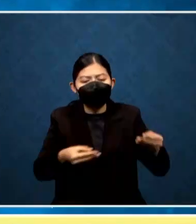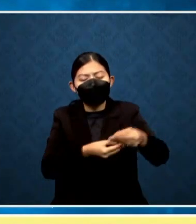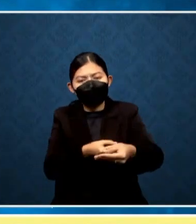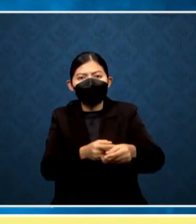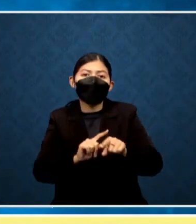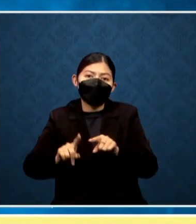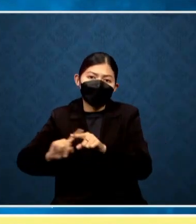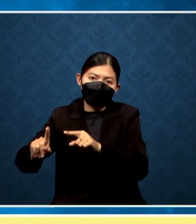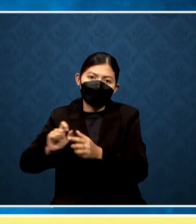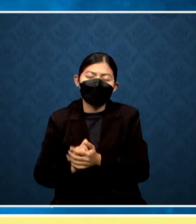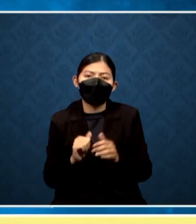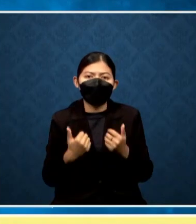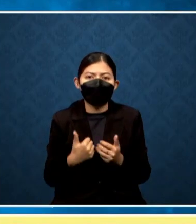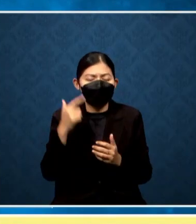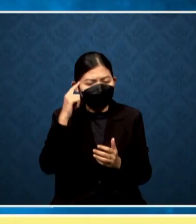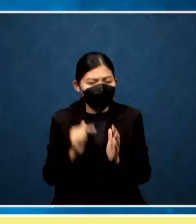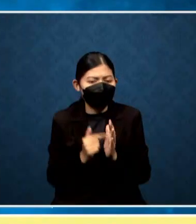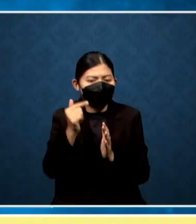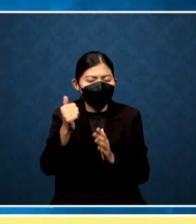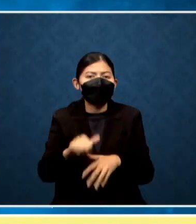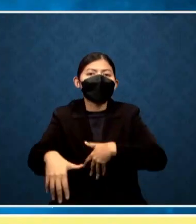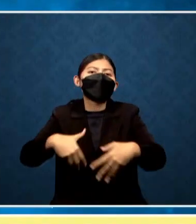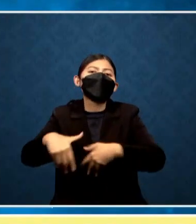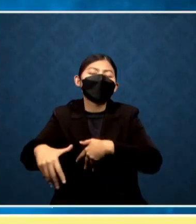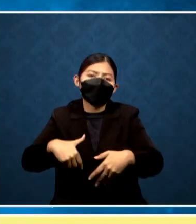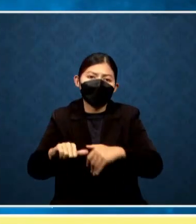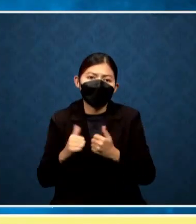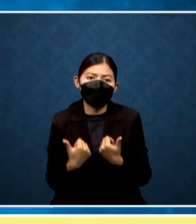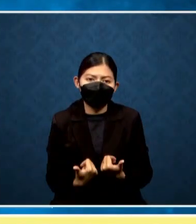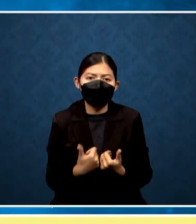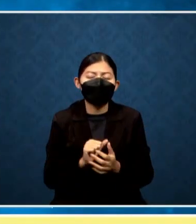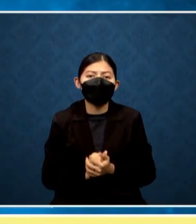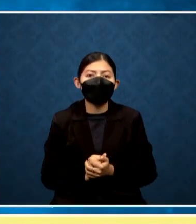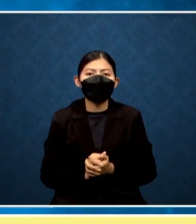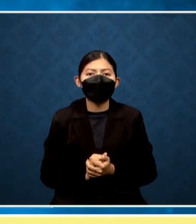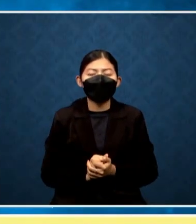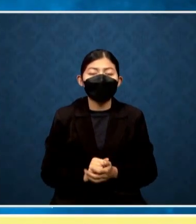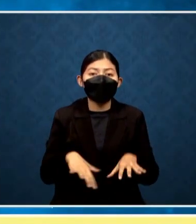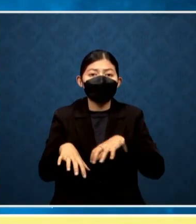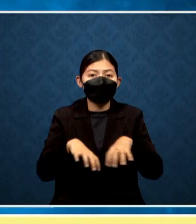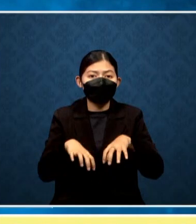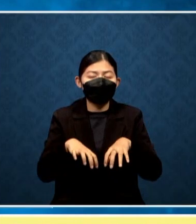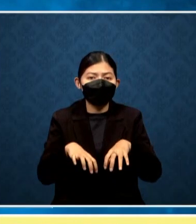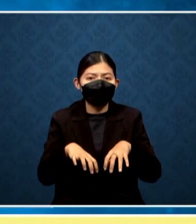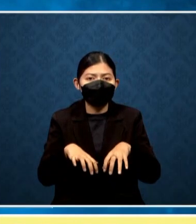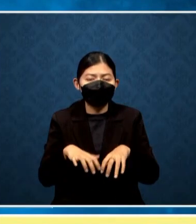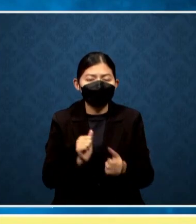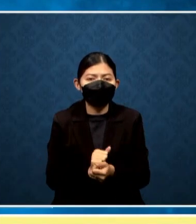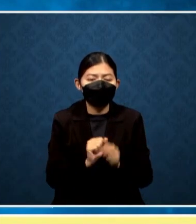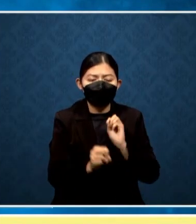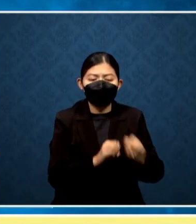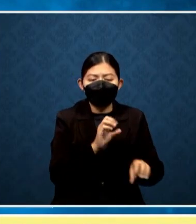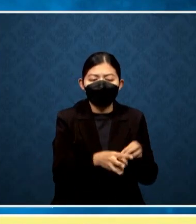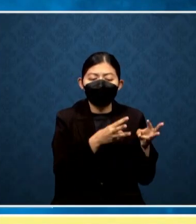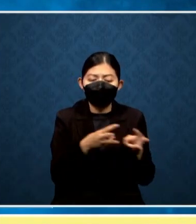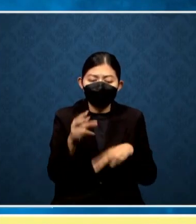เกิขึนในหมู่บานชุมชนนัเวลานี้นอกจากนั้น การจัการขยะที่ต้นทางอี industาร